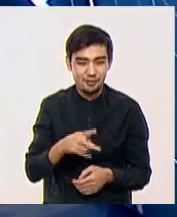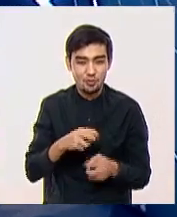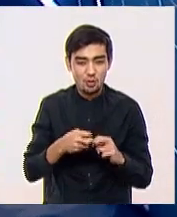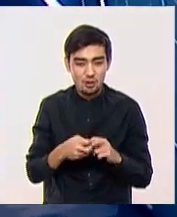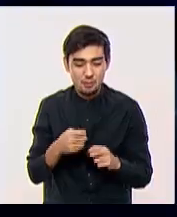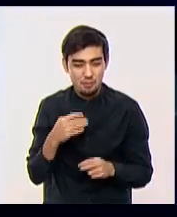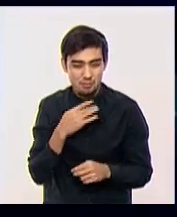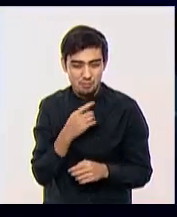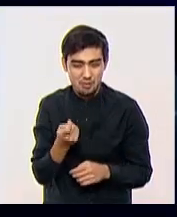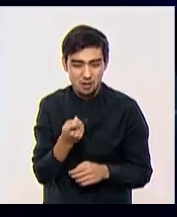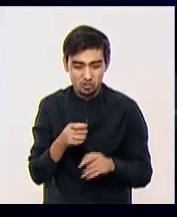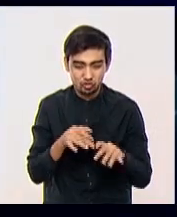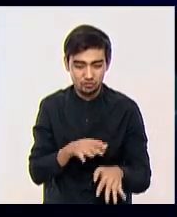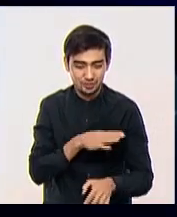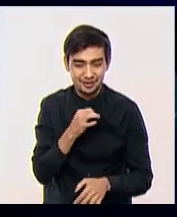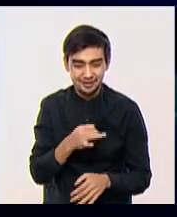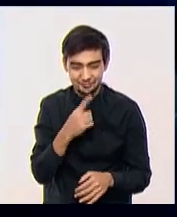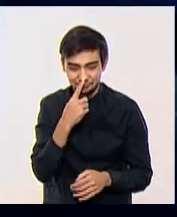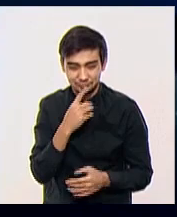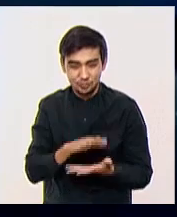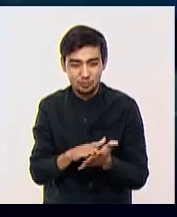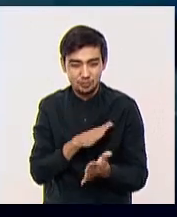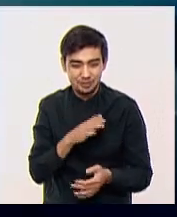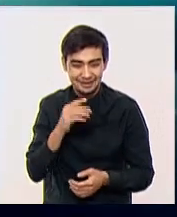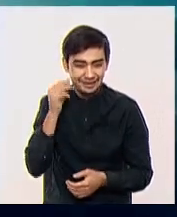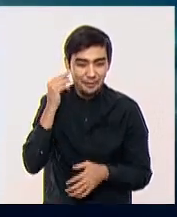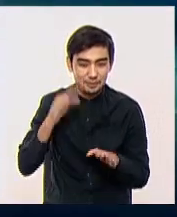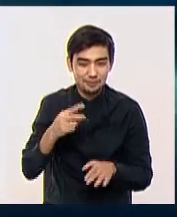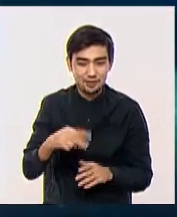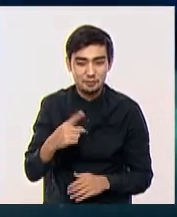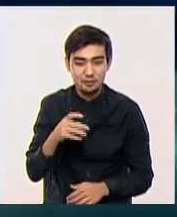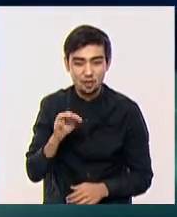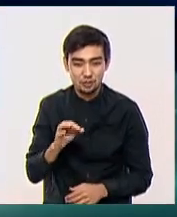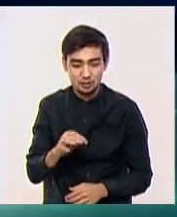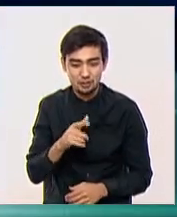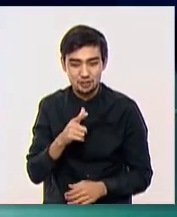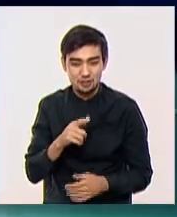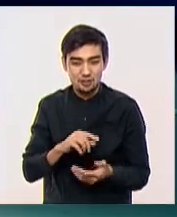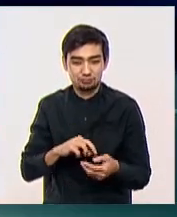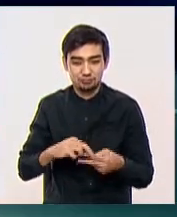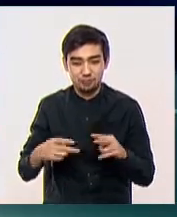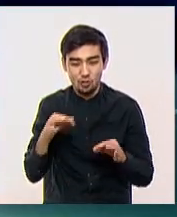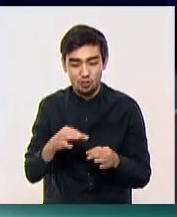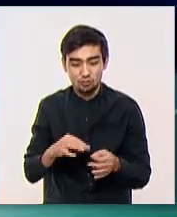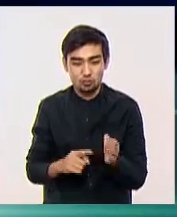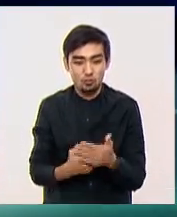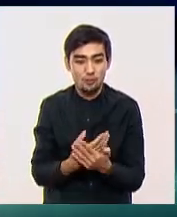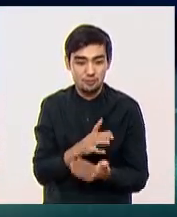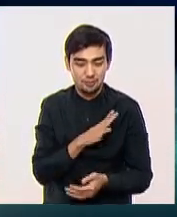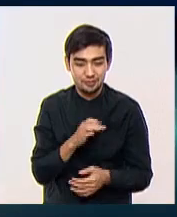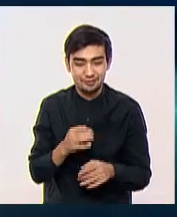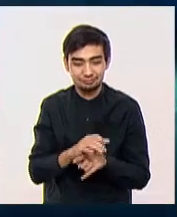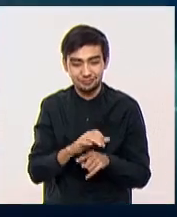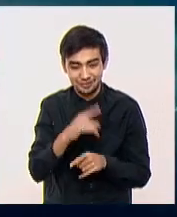мало решена. После недавних переговоров с китайской стороной с 21 октября грузообмен возобновился. Вагонов,